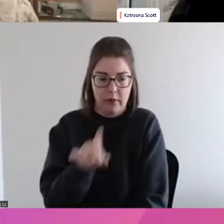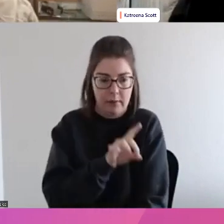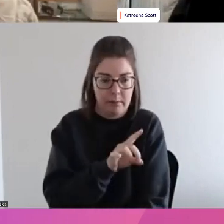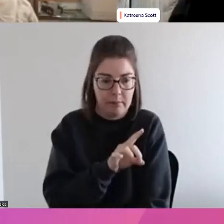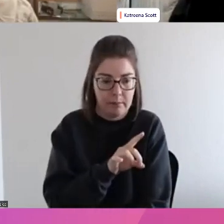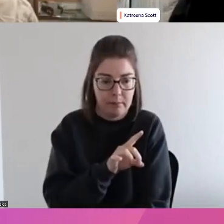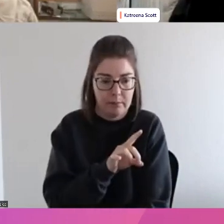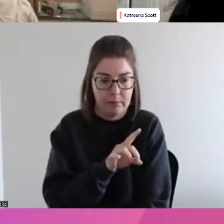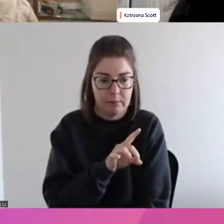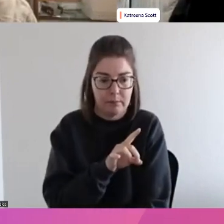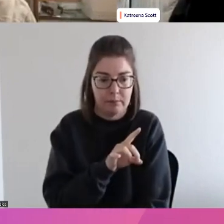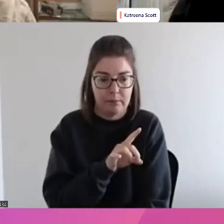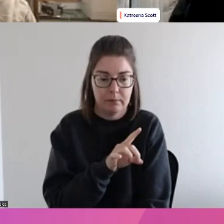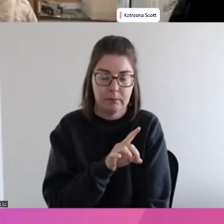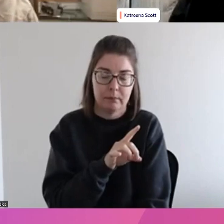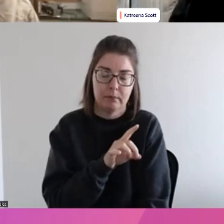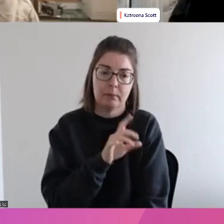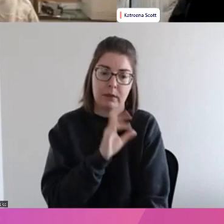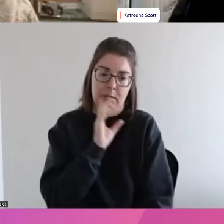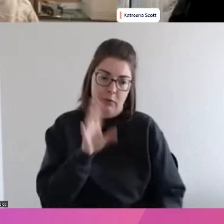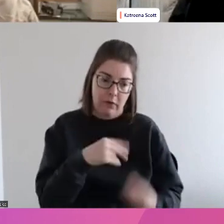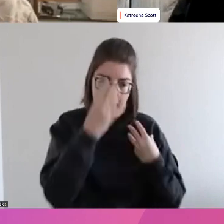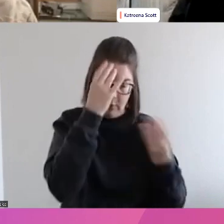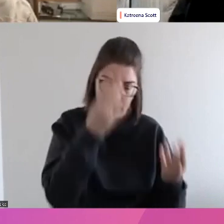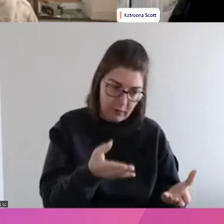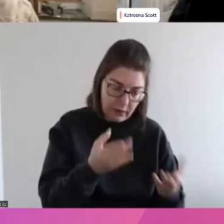défense, finalement, tout en leur offrant